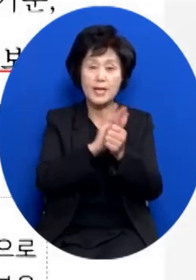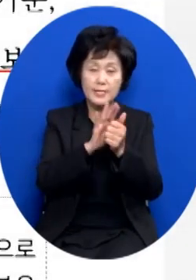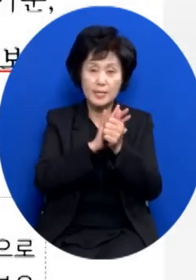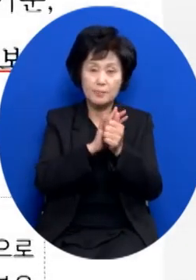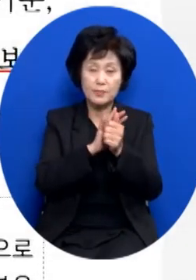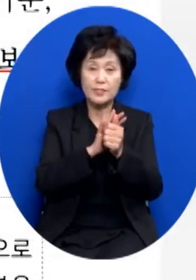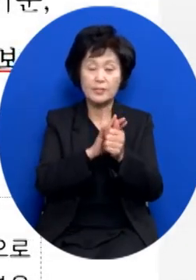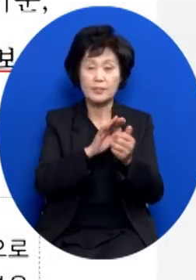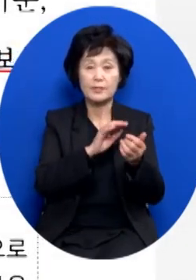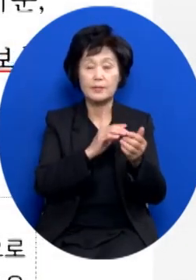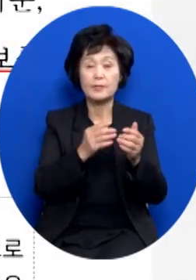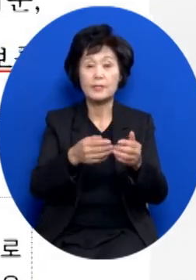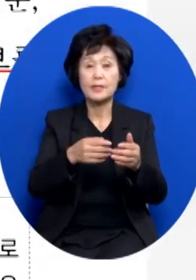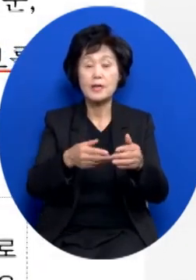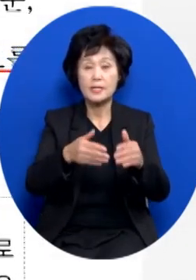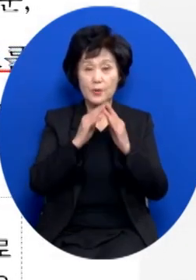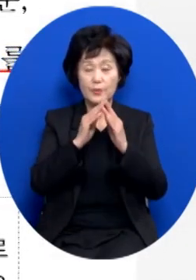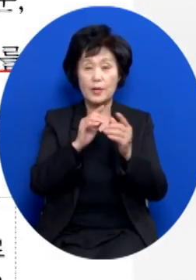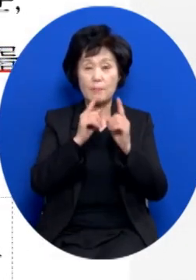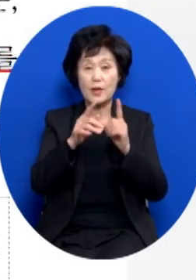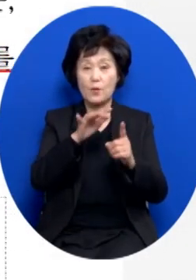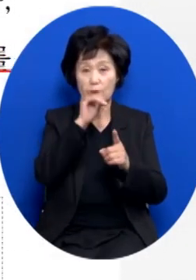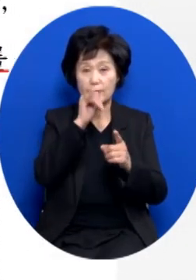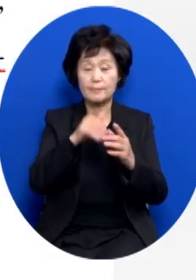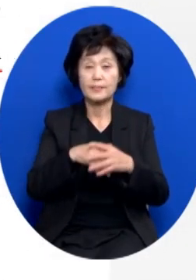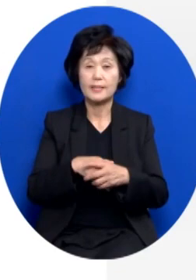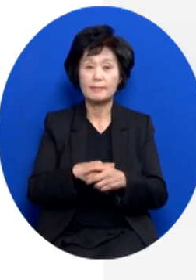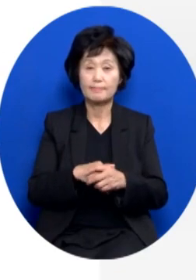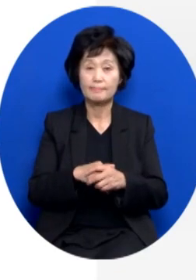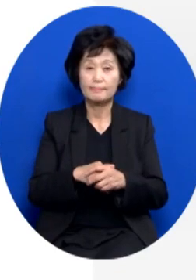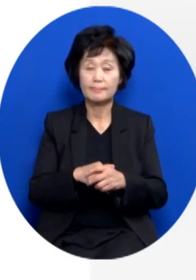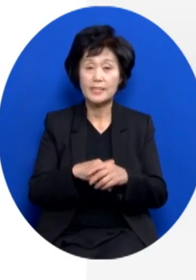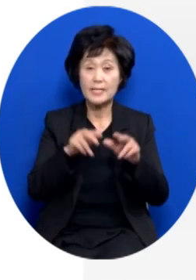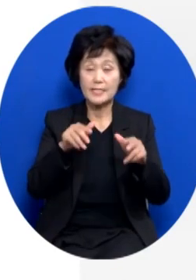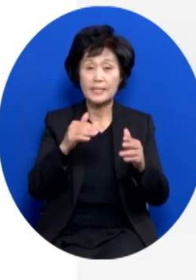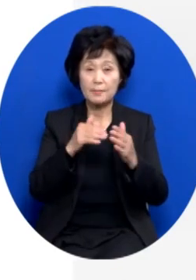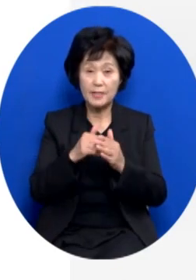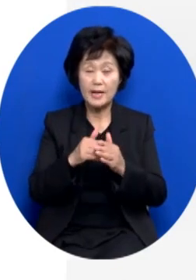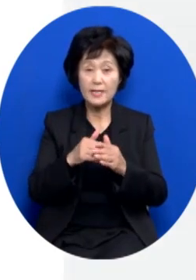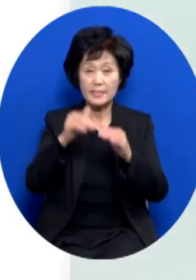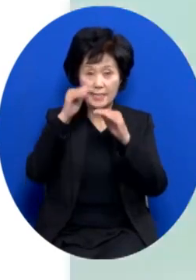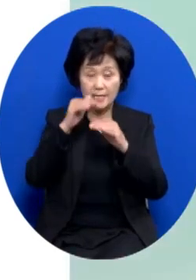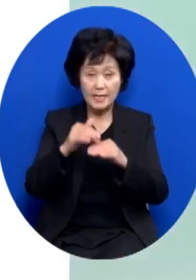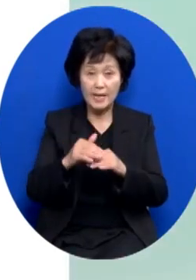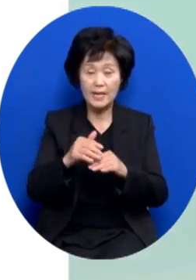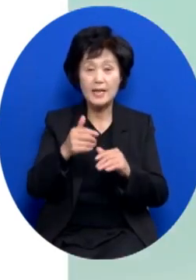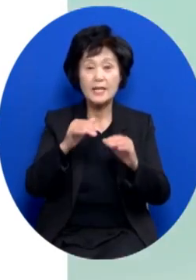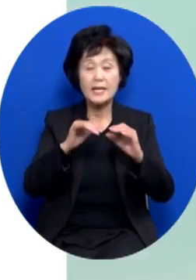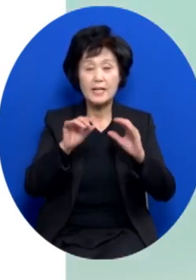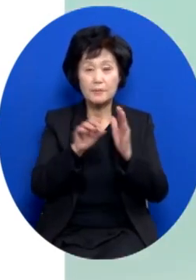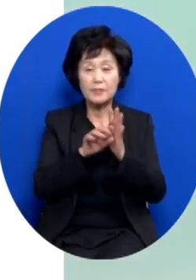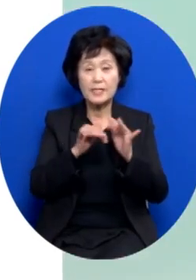이 서비스는 식품안전나라 누리집에서 확인할 수 있습니다. 지금까지 소셜브리핑 크리스천 류한 세상보기였습니다.